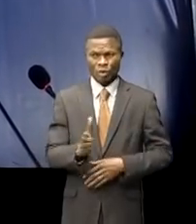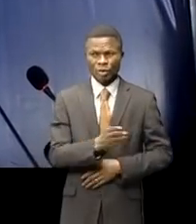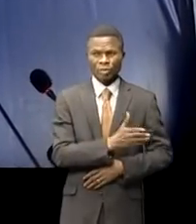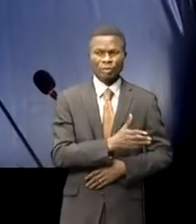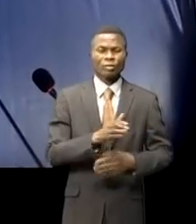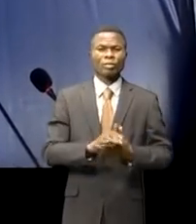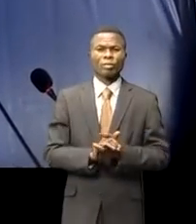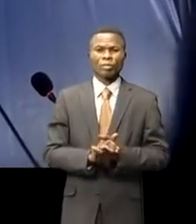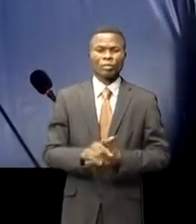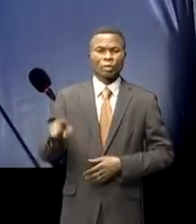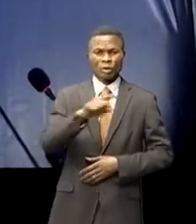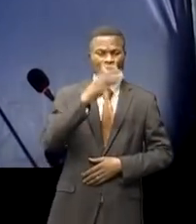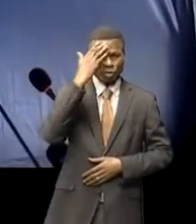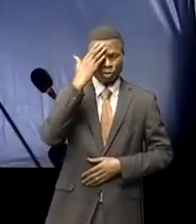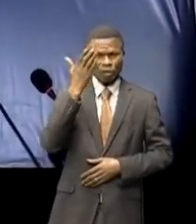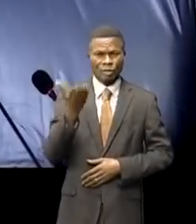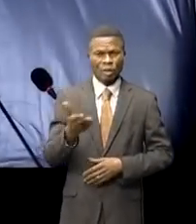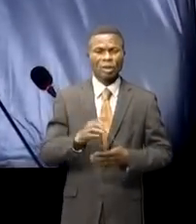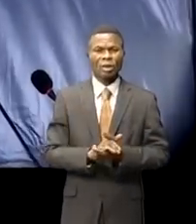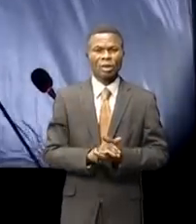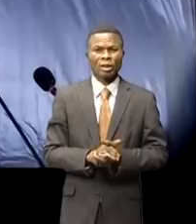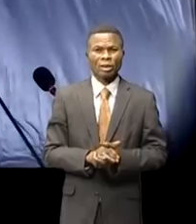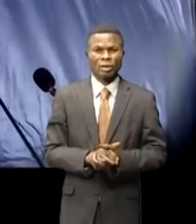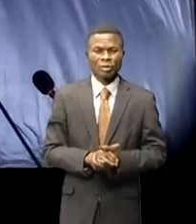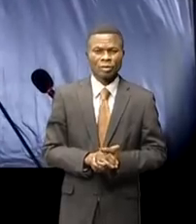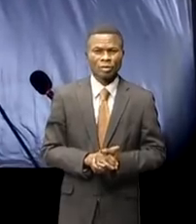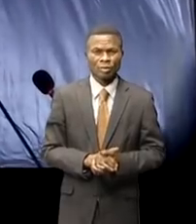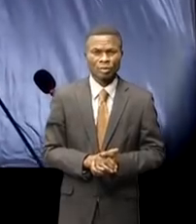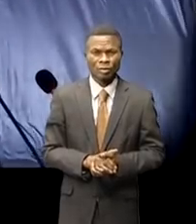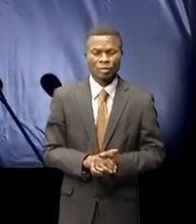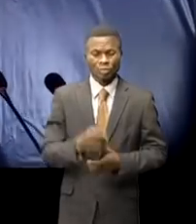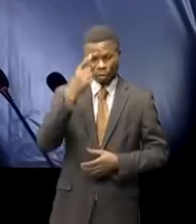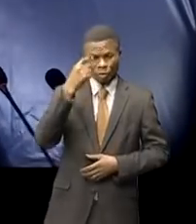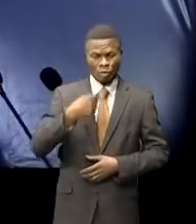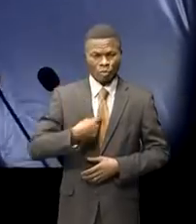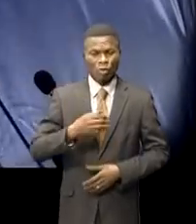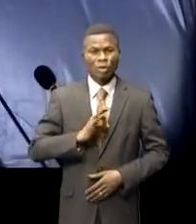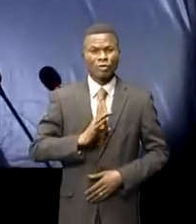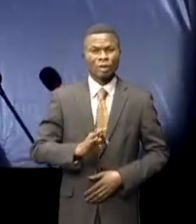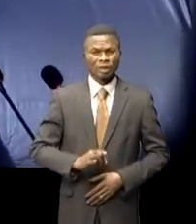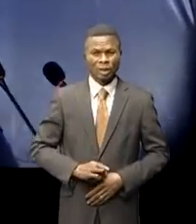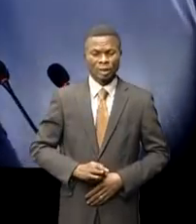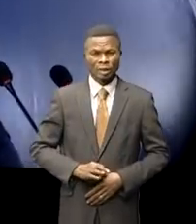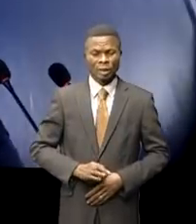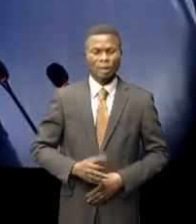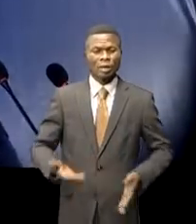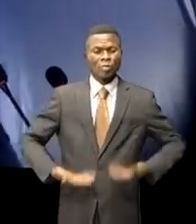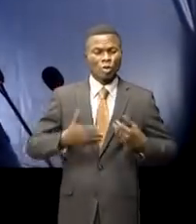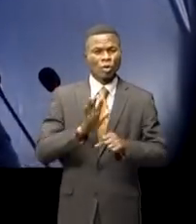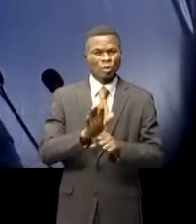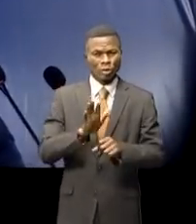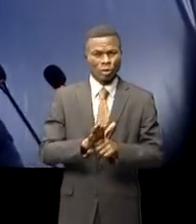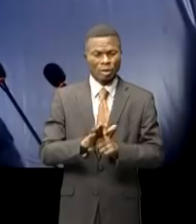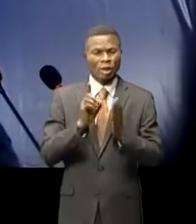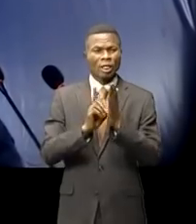comme vous le savez pour moi de saluer son